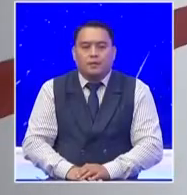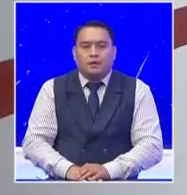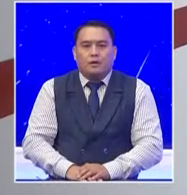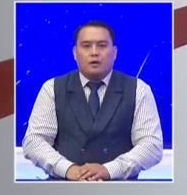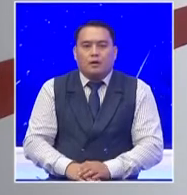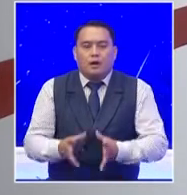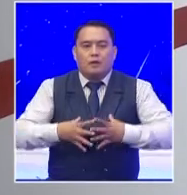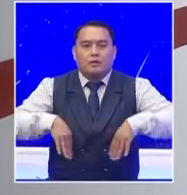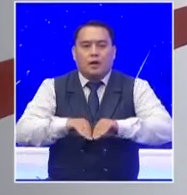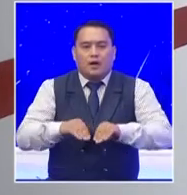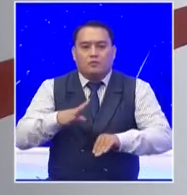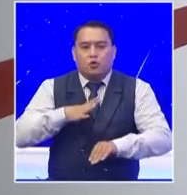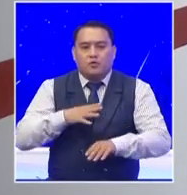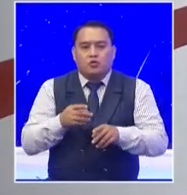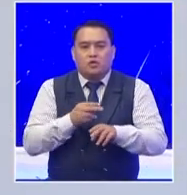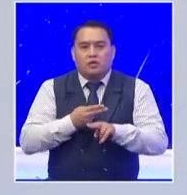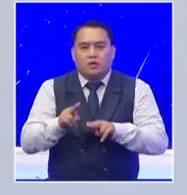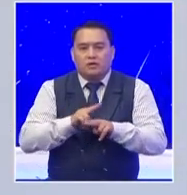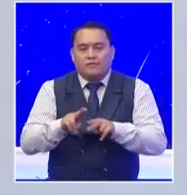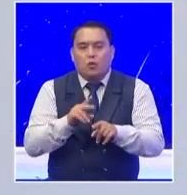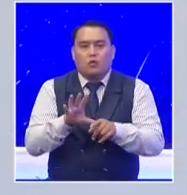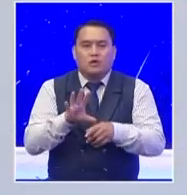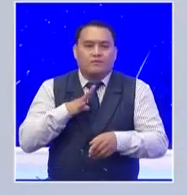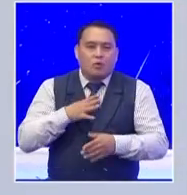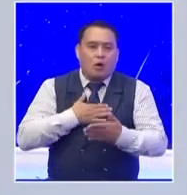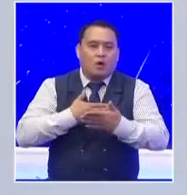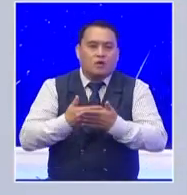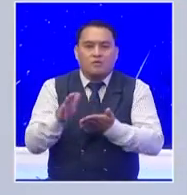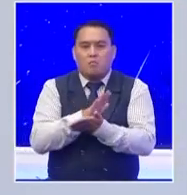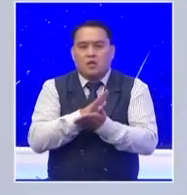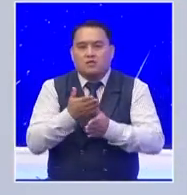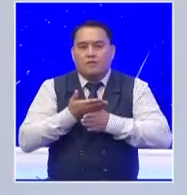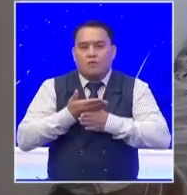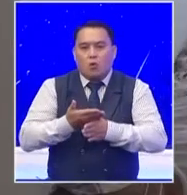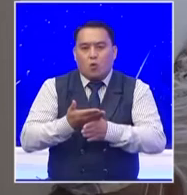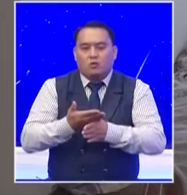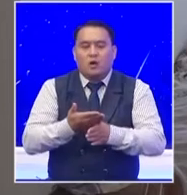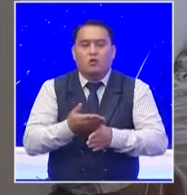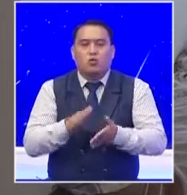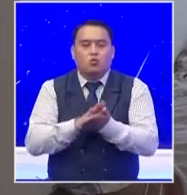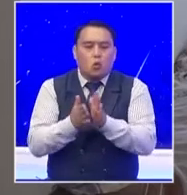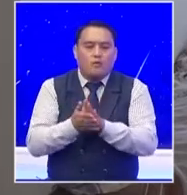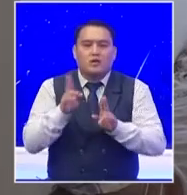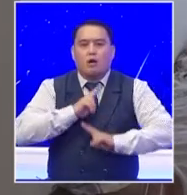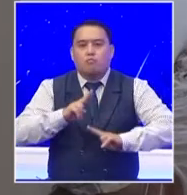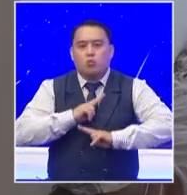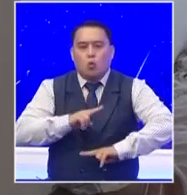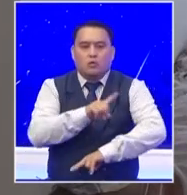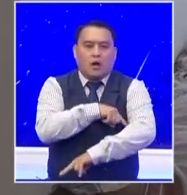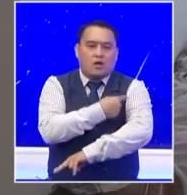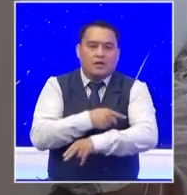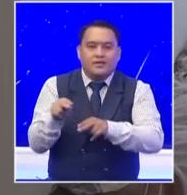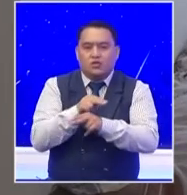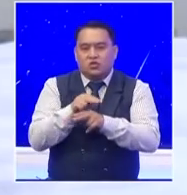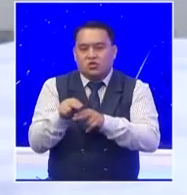Представители общественной мониторинговой группы, в число которых вошли добровольцы волонтерского движения «Лидер КИЗ», ознакомились с условиями работы врачей и лечением